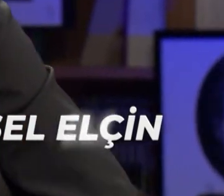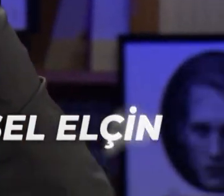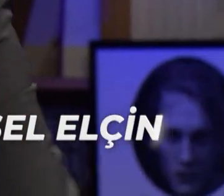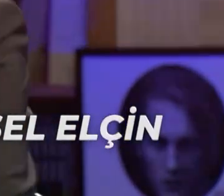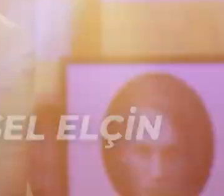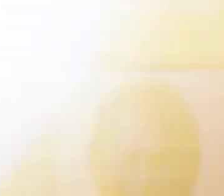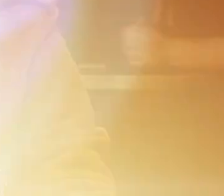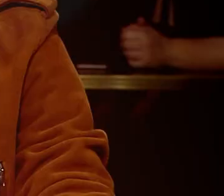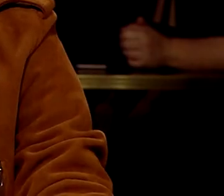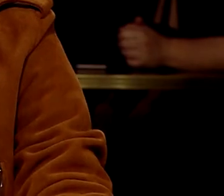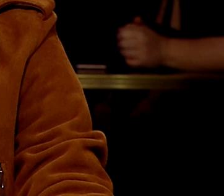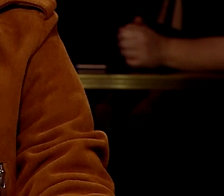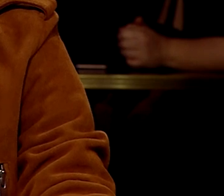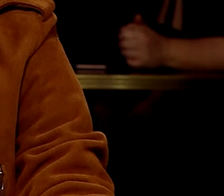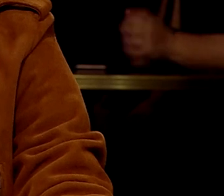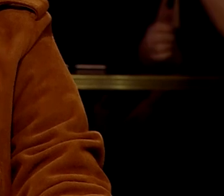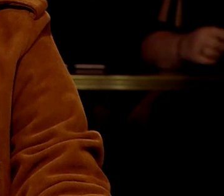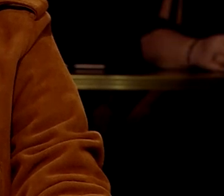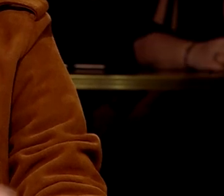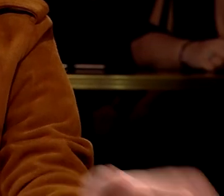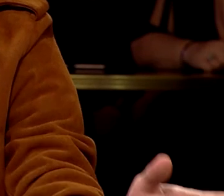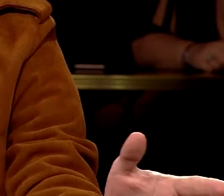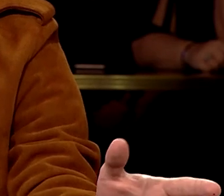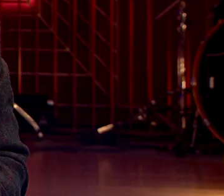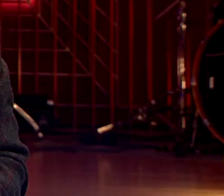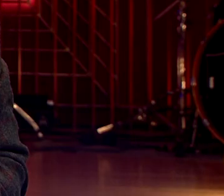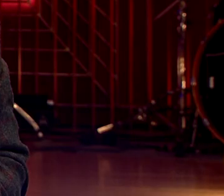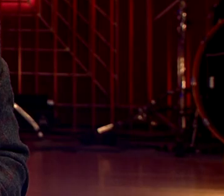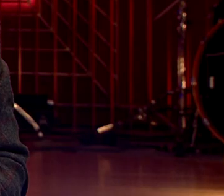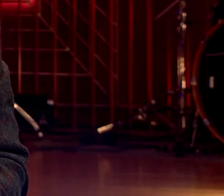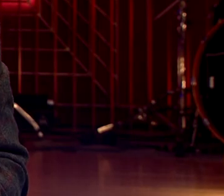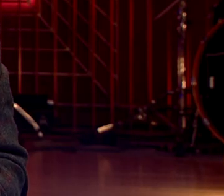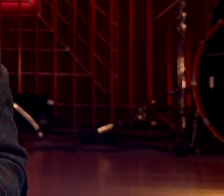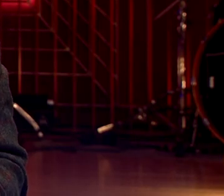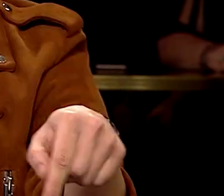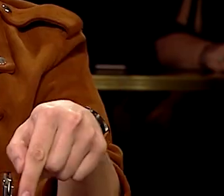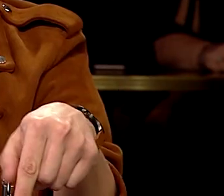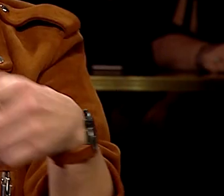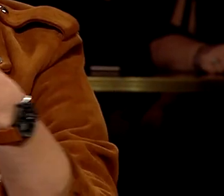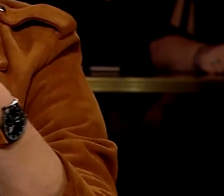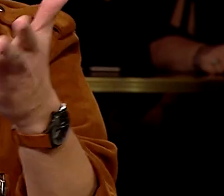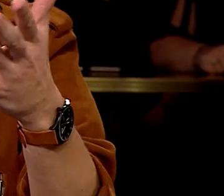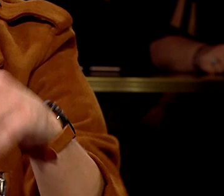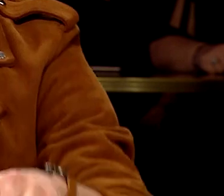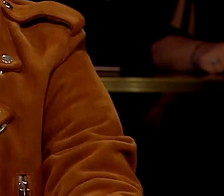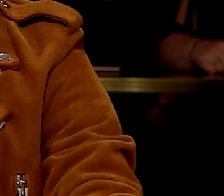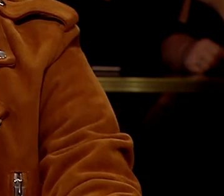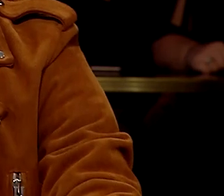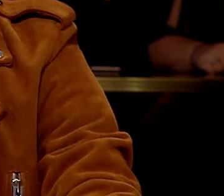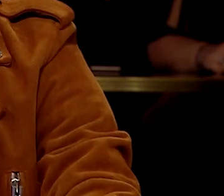Cansel Elçin. Bodrum'da tanıştık sizinle. Ben Bodrum Masalı dizisinde oynuyordum. Siz de o zaman oraya mekan açtınız. Biz de